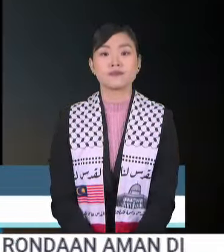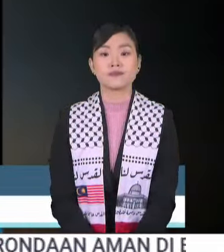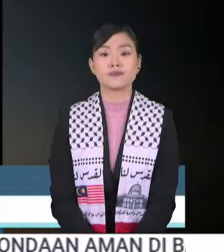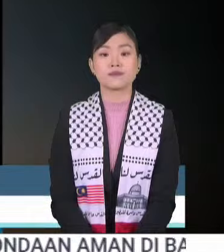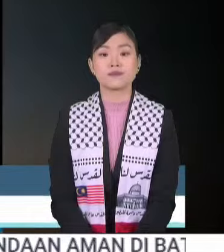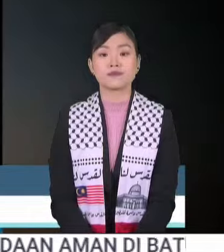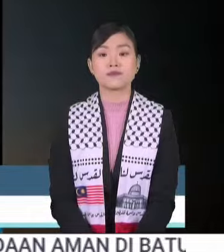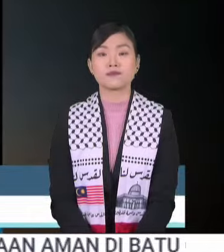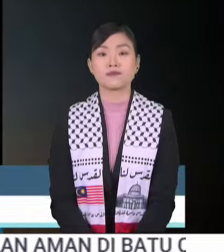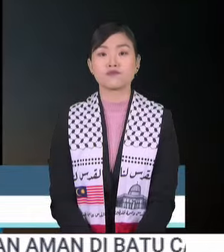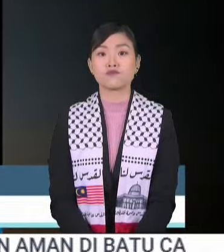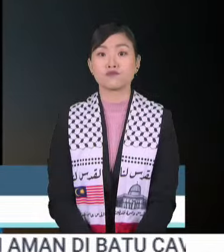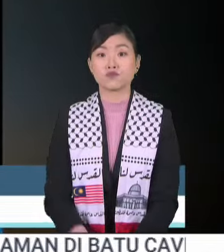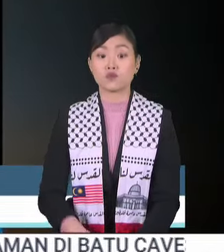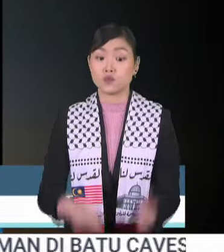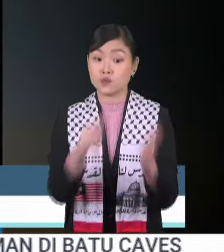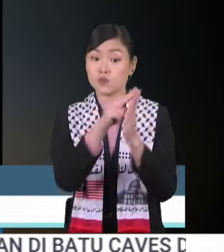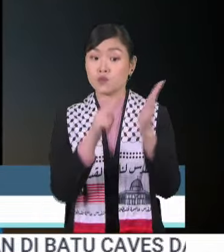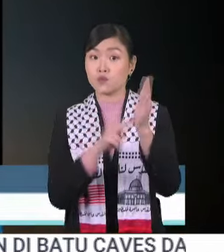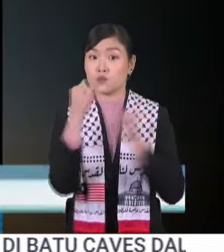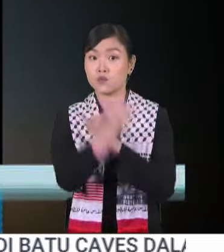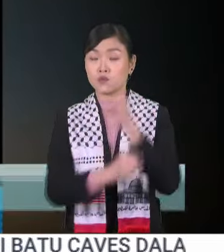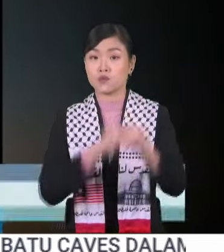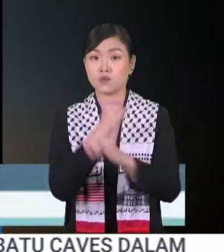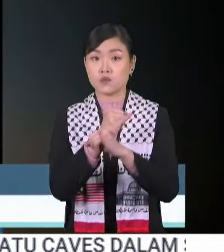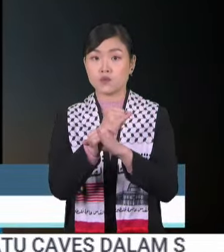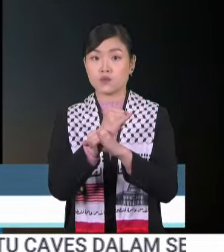Gaza interw